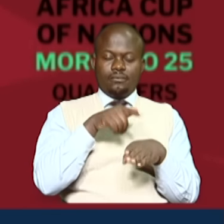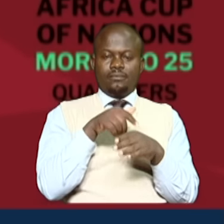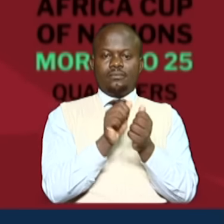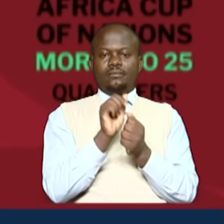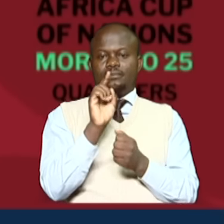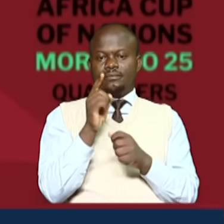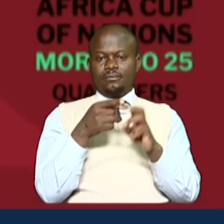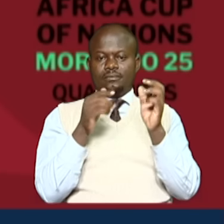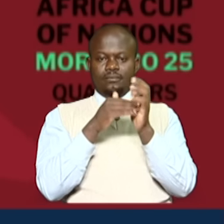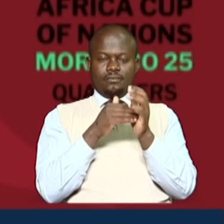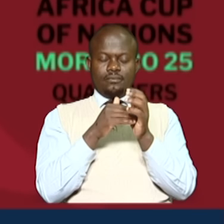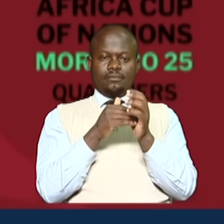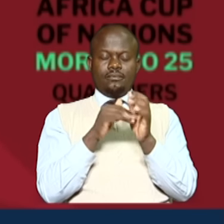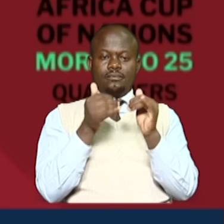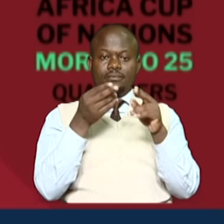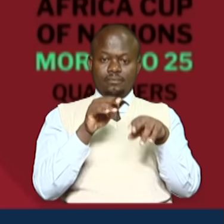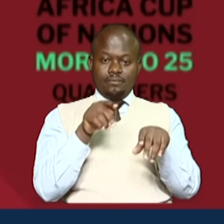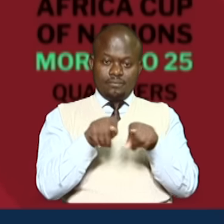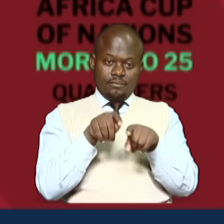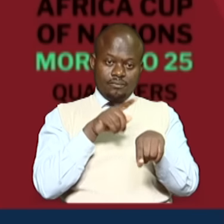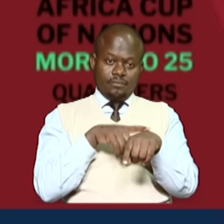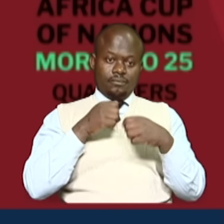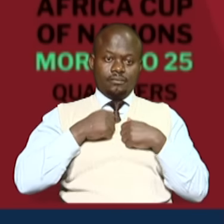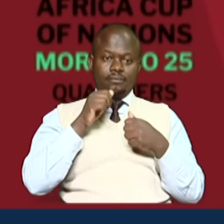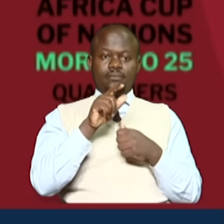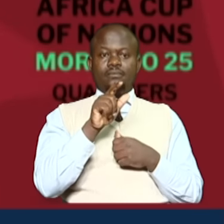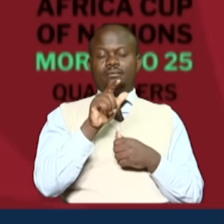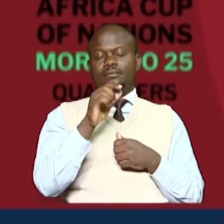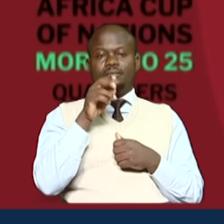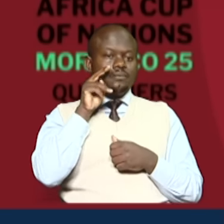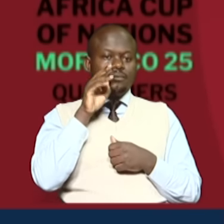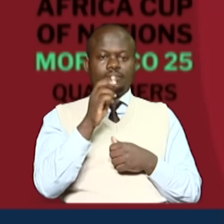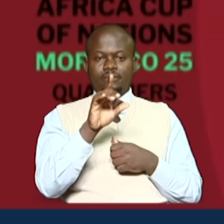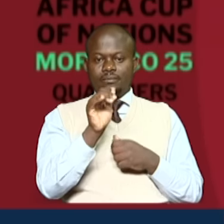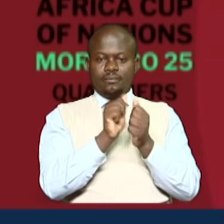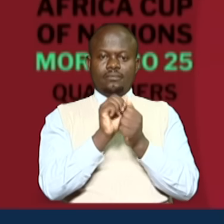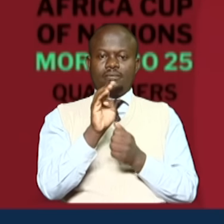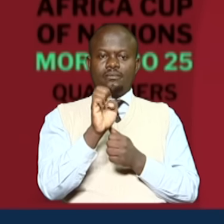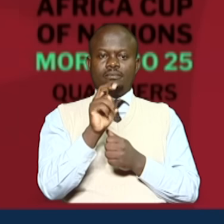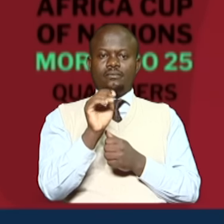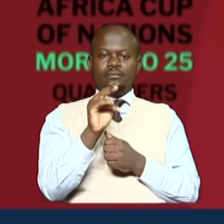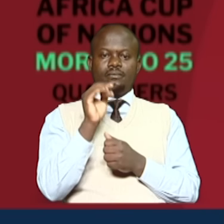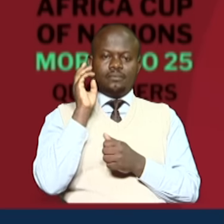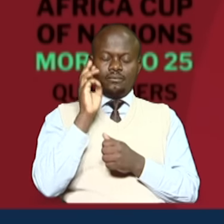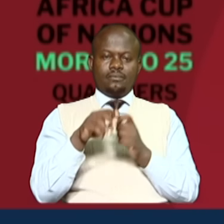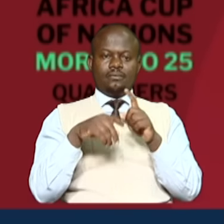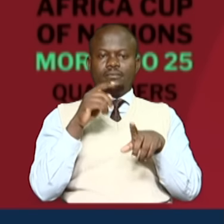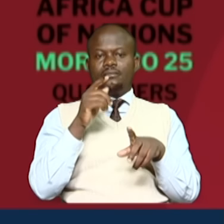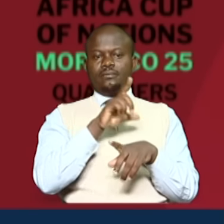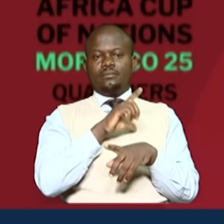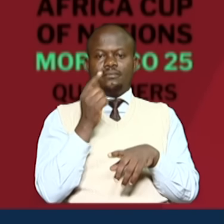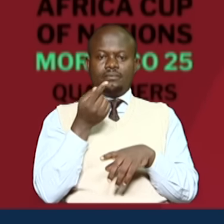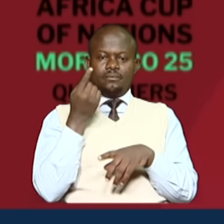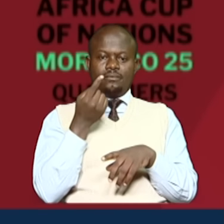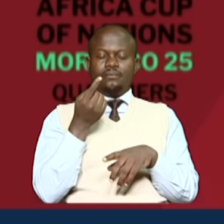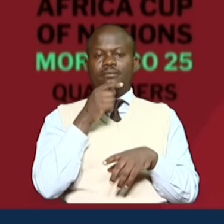y'isaa 12, ndetse imikino yombi izabera rimwe, yaba u Rwanda na Nigeria ndetse Libya na Benin, tukamenya niba u Rwanda ruzikarifiya amahirwe masa kuri